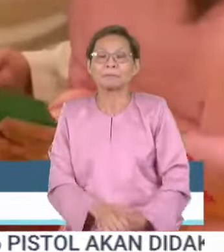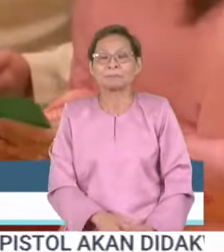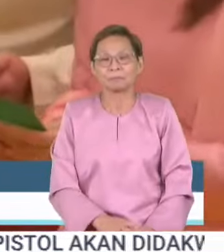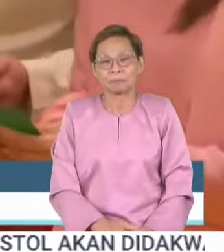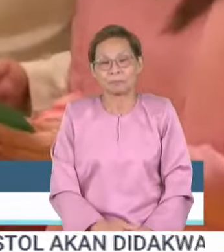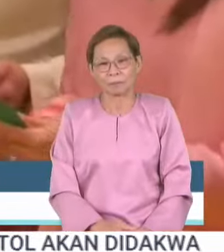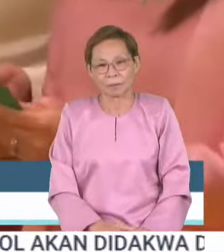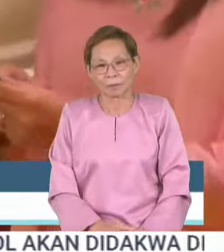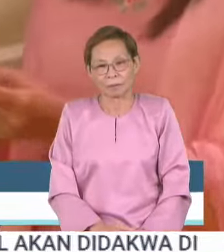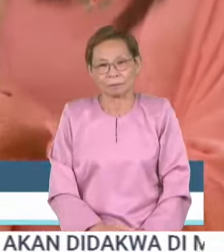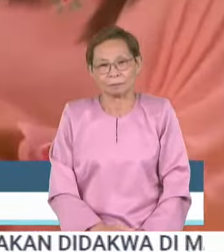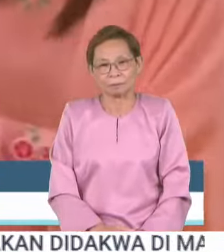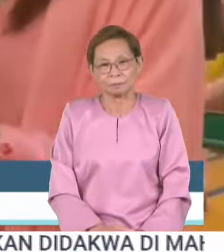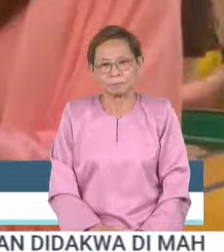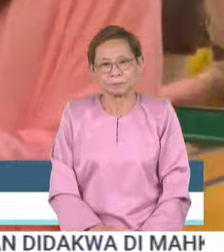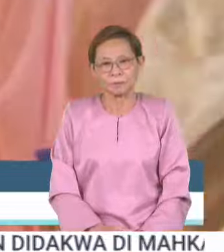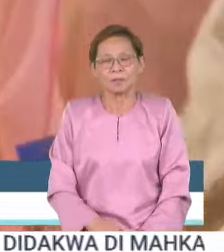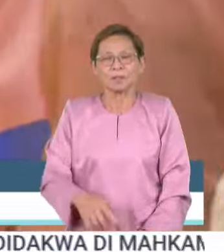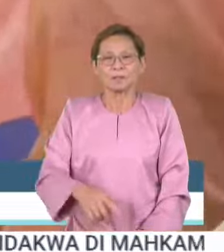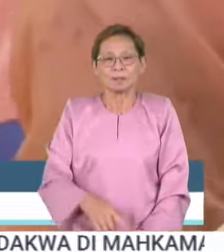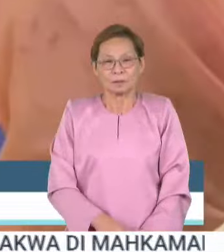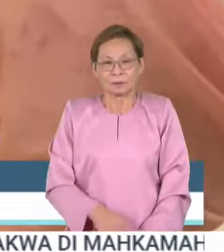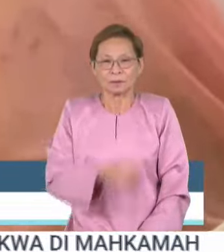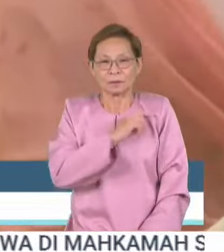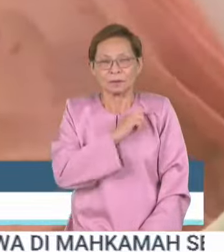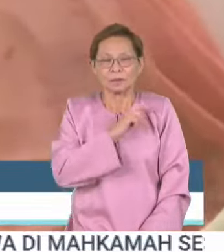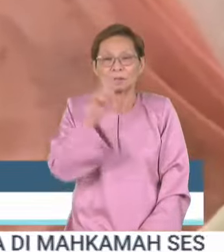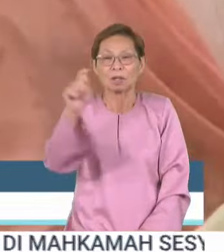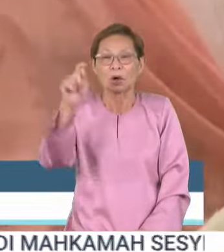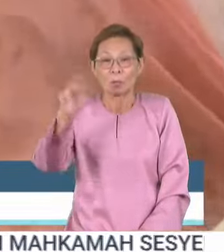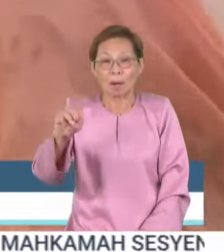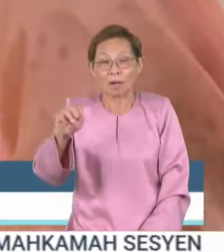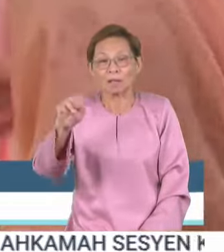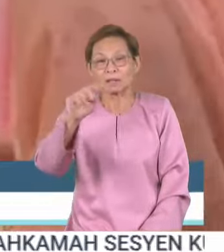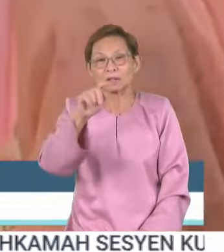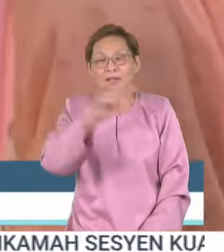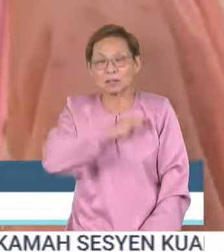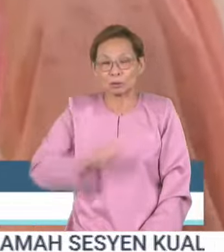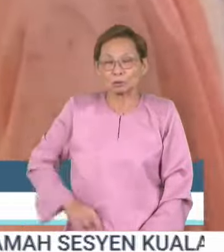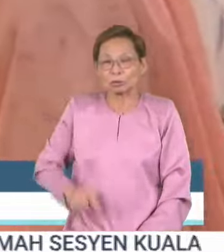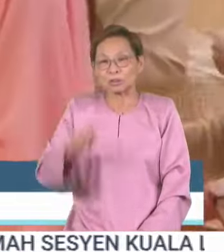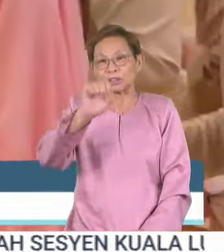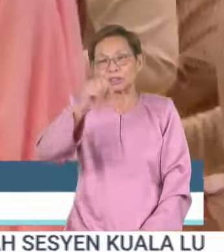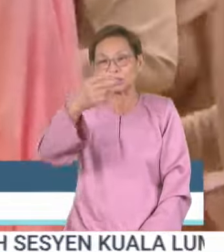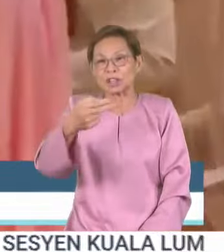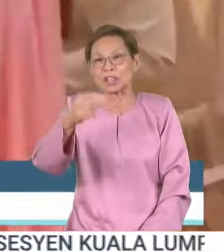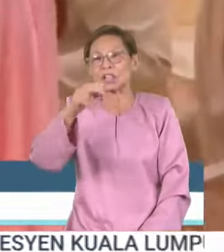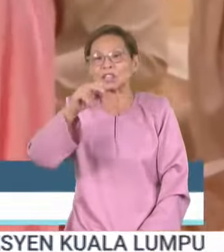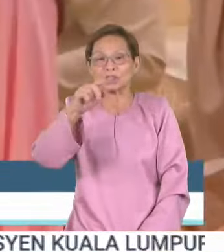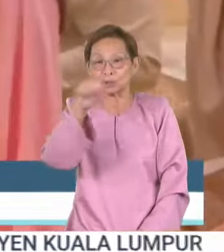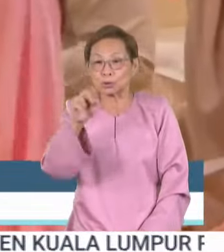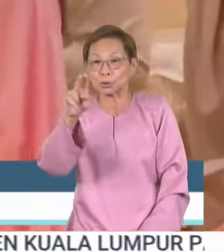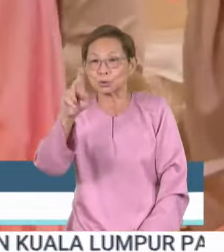Muda Zahida Muhammad Arif, Tunku Mahkota Tunku Syazuddin Arif dan Tuanku Puan